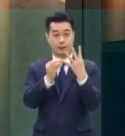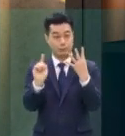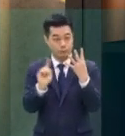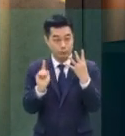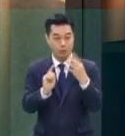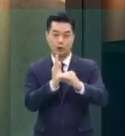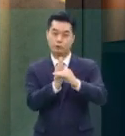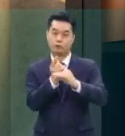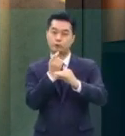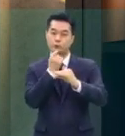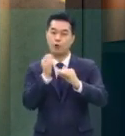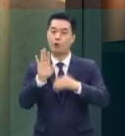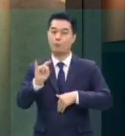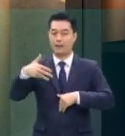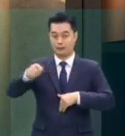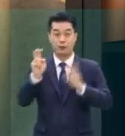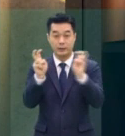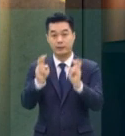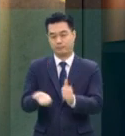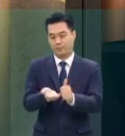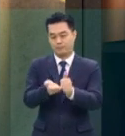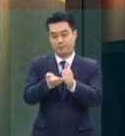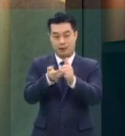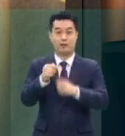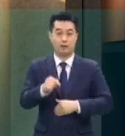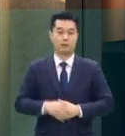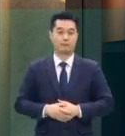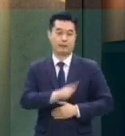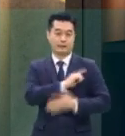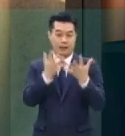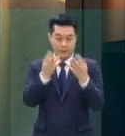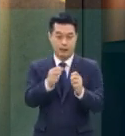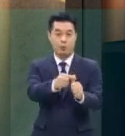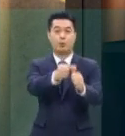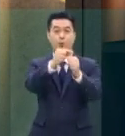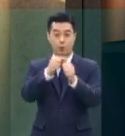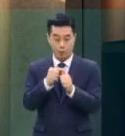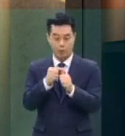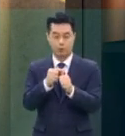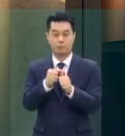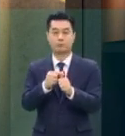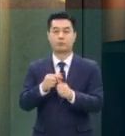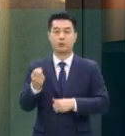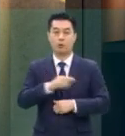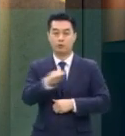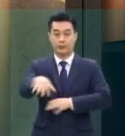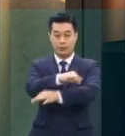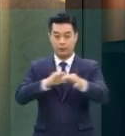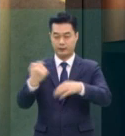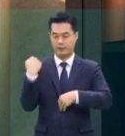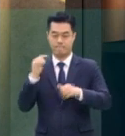중소 벤처기업의 육성 입니다 가장 많은 고용을 창출하며 우리 경계를 든든하게